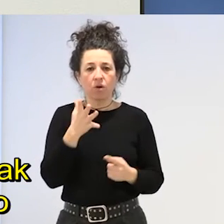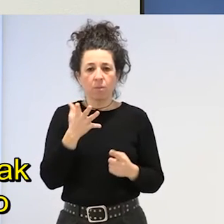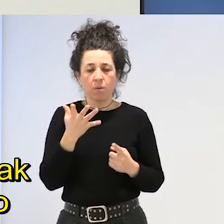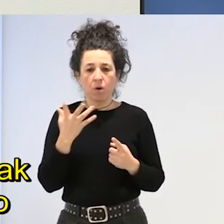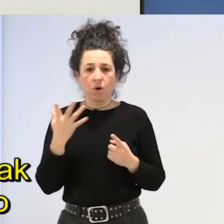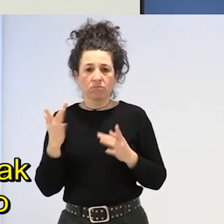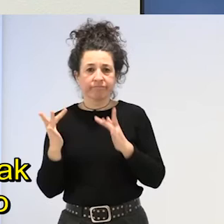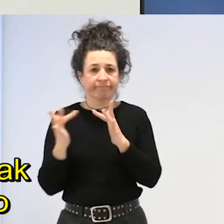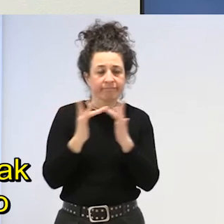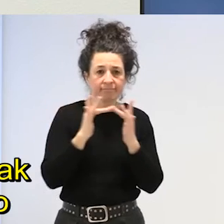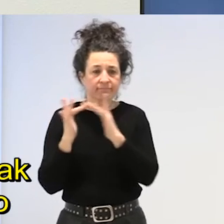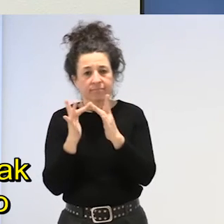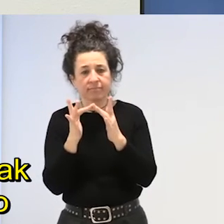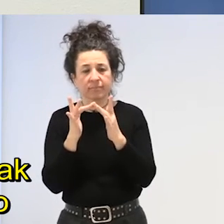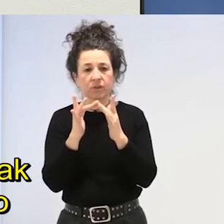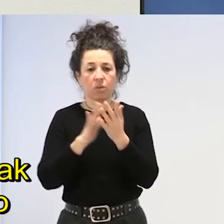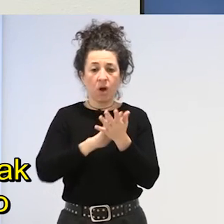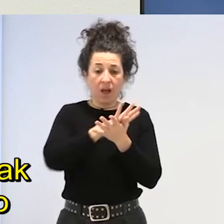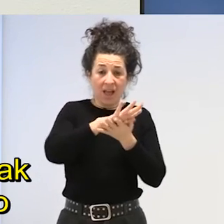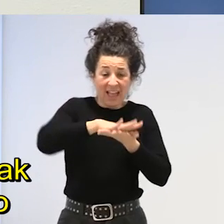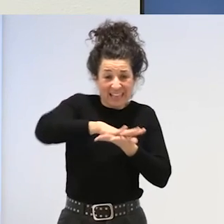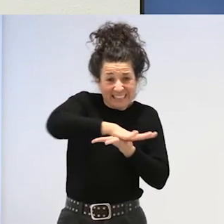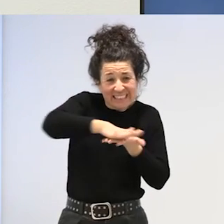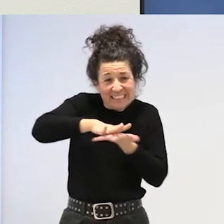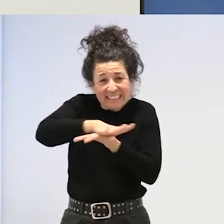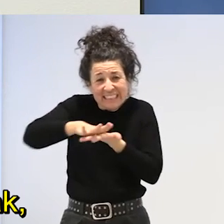artean gauzak edo hondamendia eramateko